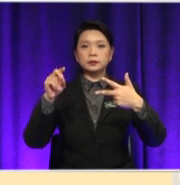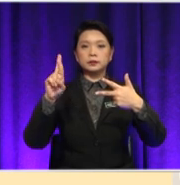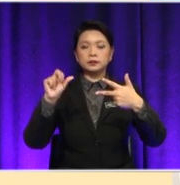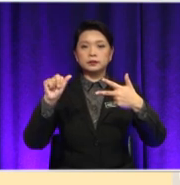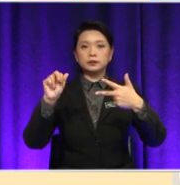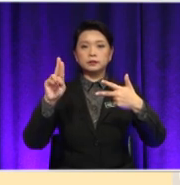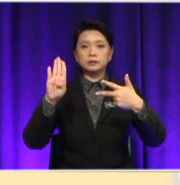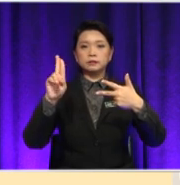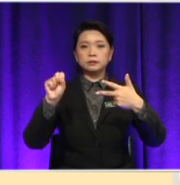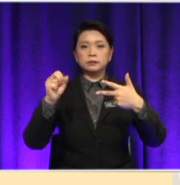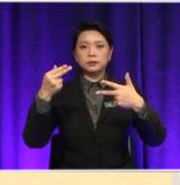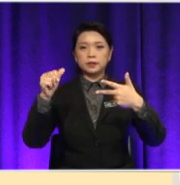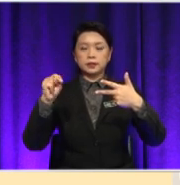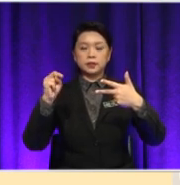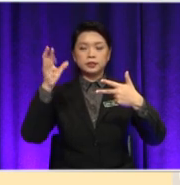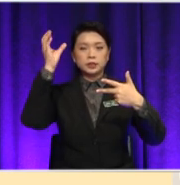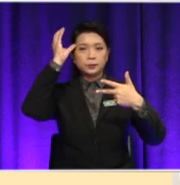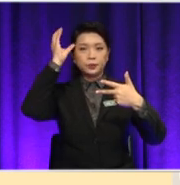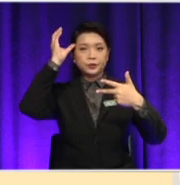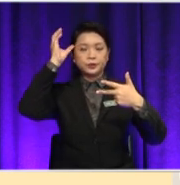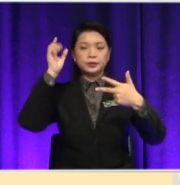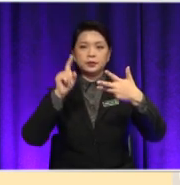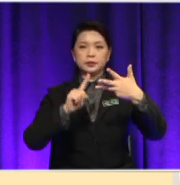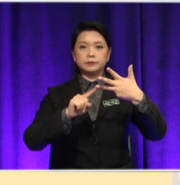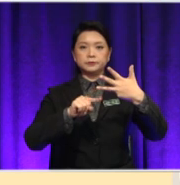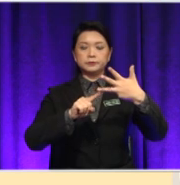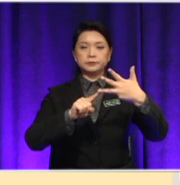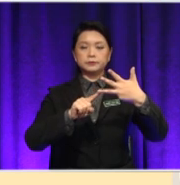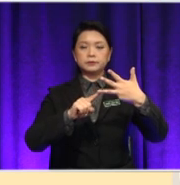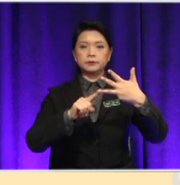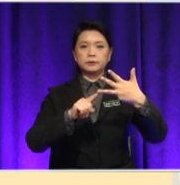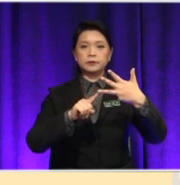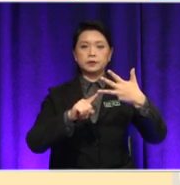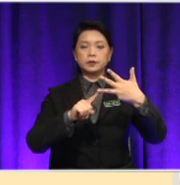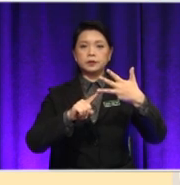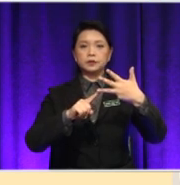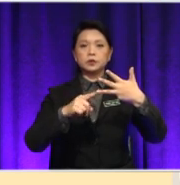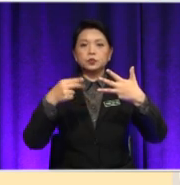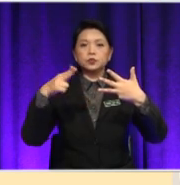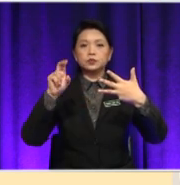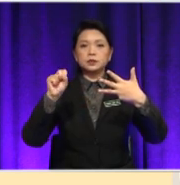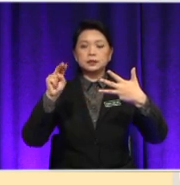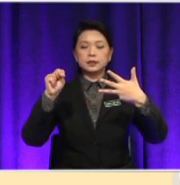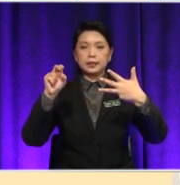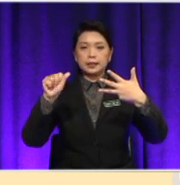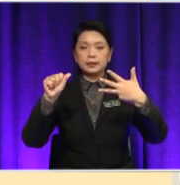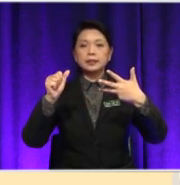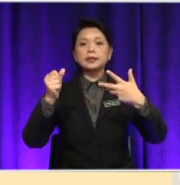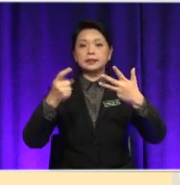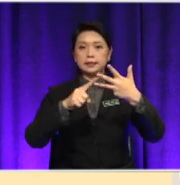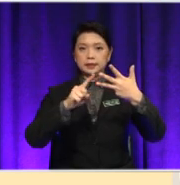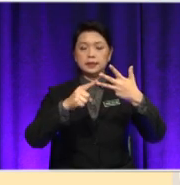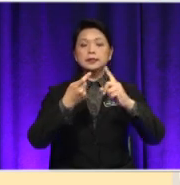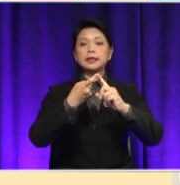Bhushan. Hai Chandra Bhushan. Okey, dan seorang wakil daripada SMK Tengku Syahidul Tampin iaitu Husna. Say hi Husna. Itu dia